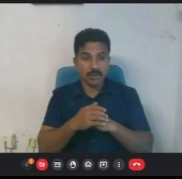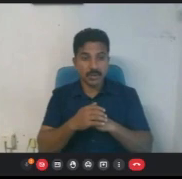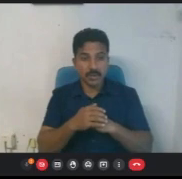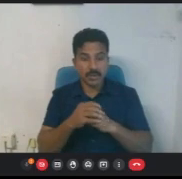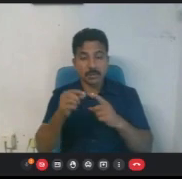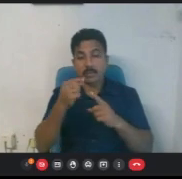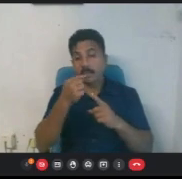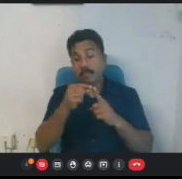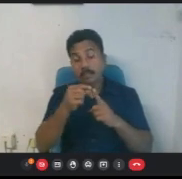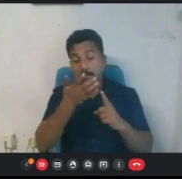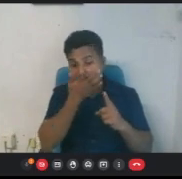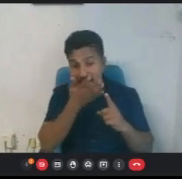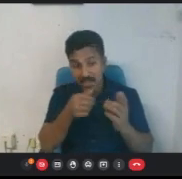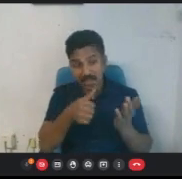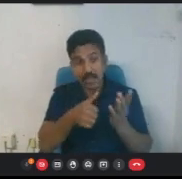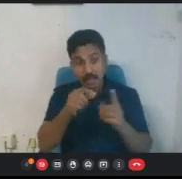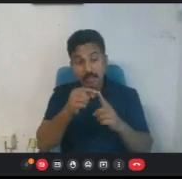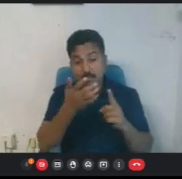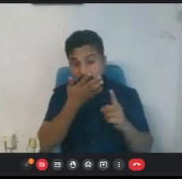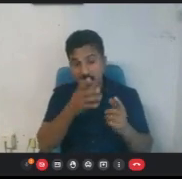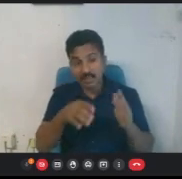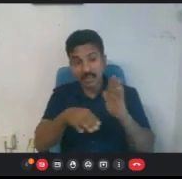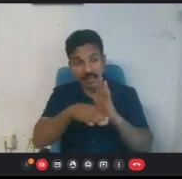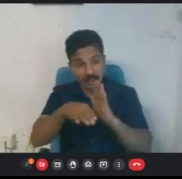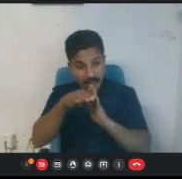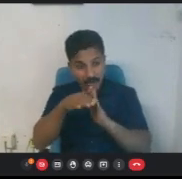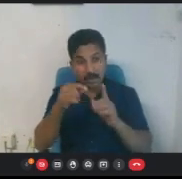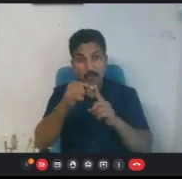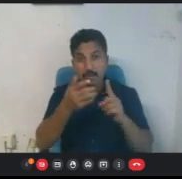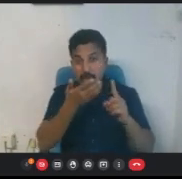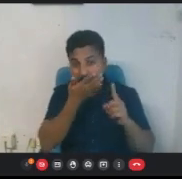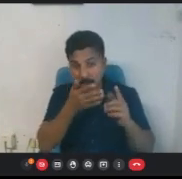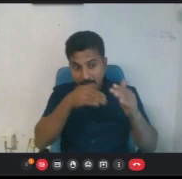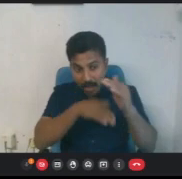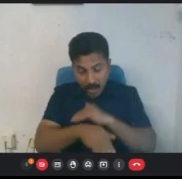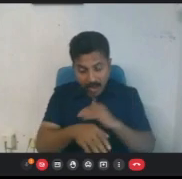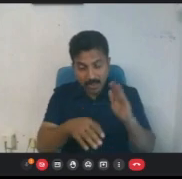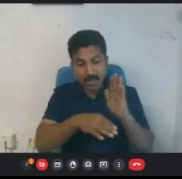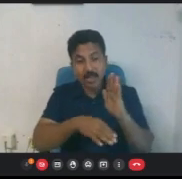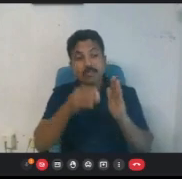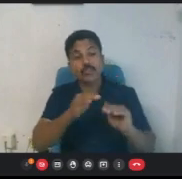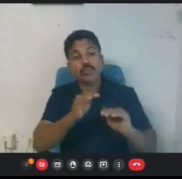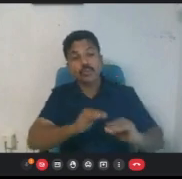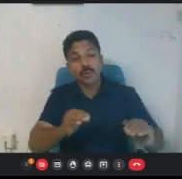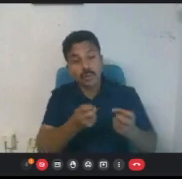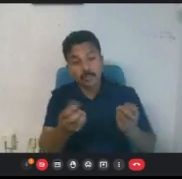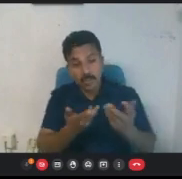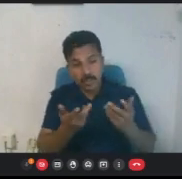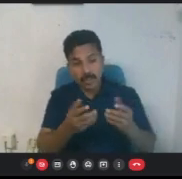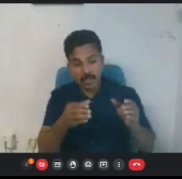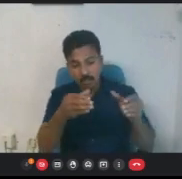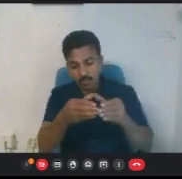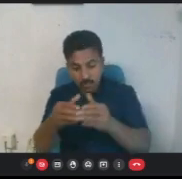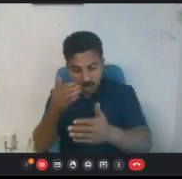പഞ്ചായത്ത് ലെവലിൽ, ഒരു പഞ്ചായത്തിനകത്ത് എത്ര ഭിന്നശേഷി കുട്ടികളുണ്ടെന്ന് നമുക്ക് കണ്ടെത്താൻ കഴിയും, അത് ഏതെല്ലാം കാറ്റഗറിയിൽപ്പെട്ടവരാണെന്ന് കണ്ടെത്താൻ